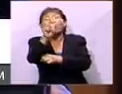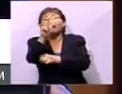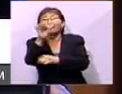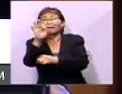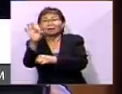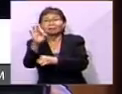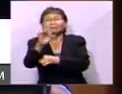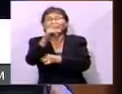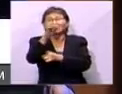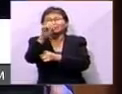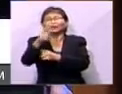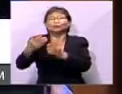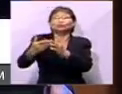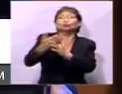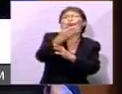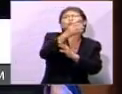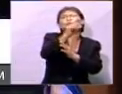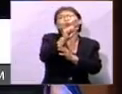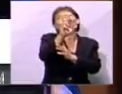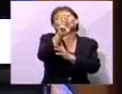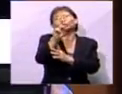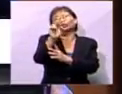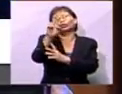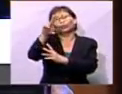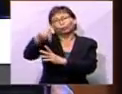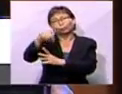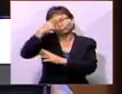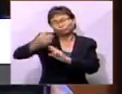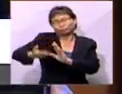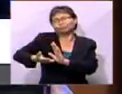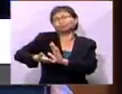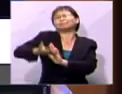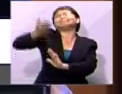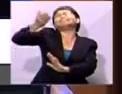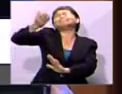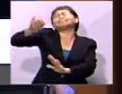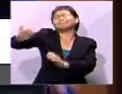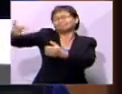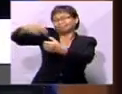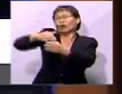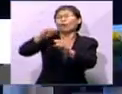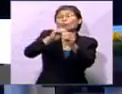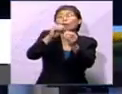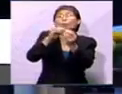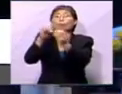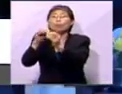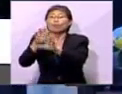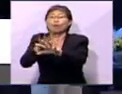the issuance of sukuk to increase participation from the public.